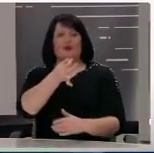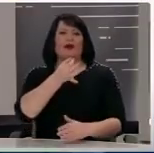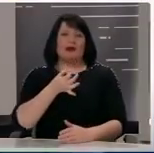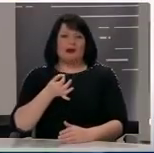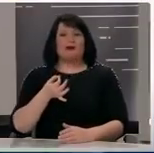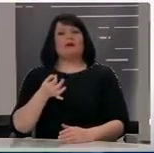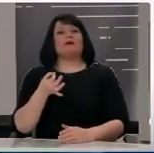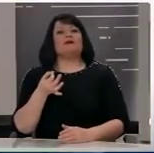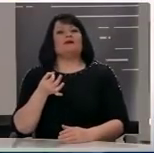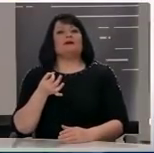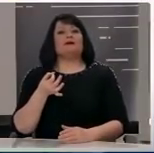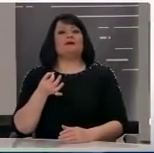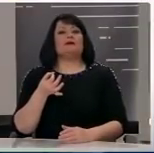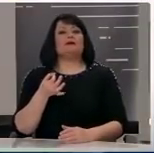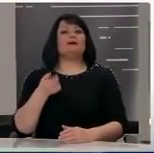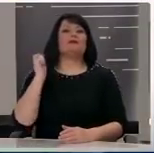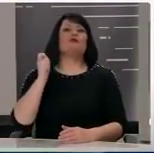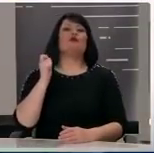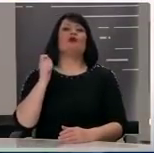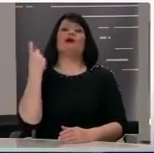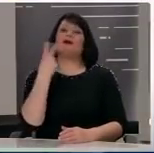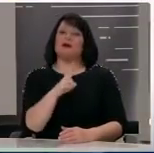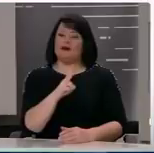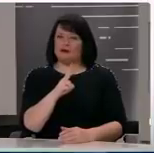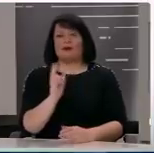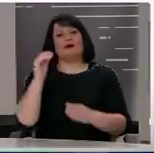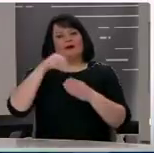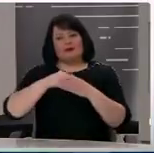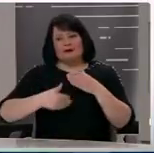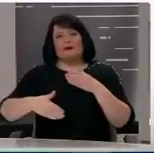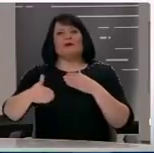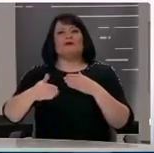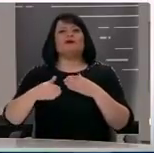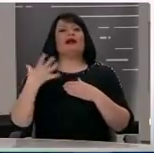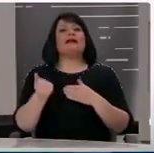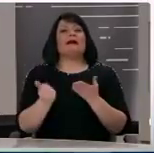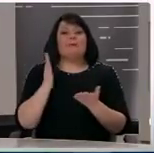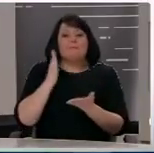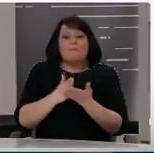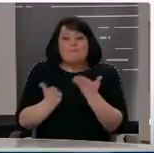ότι στην πολιτική του, στον DNA της πολιτικής του, έχει το μέτρο.